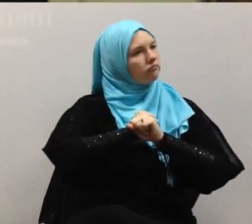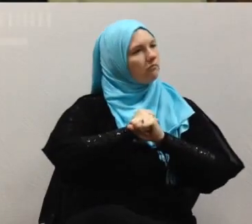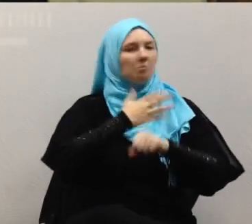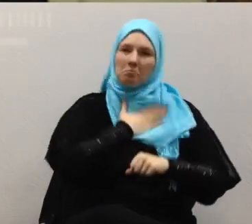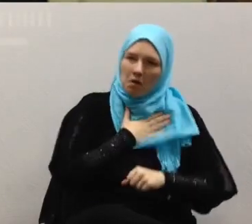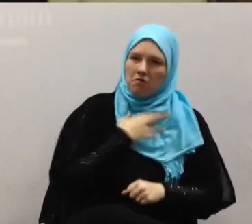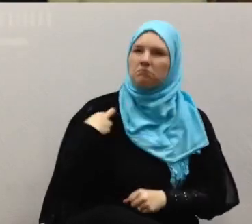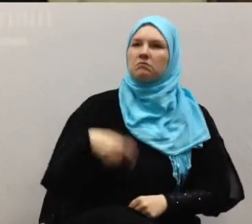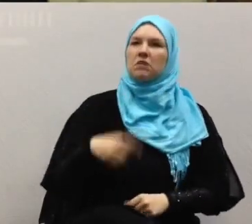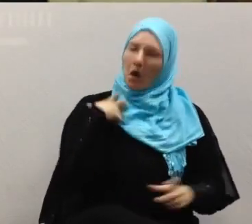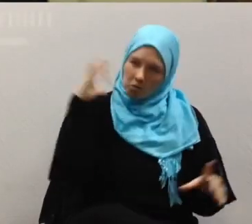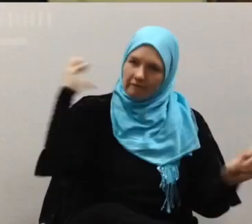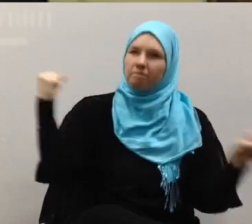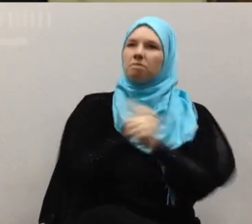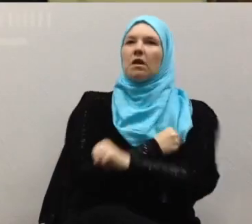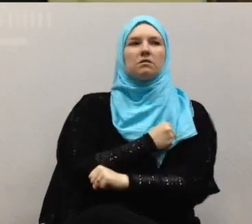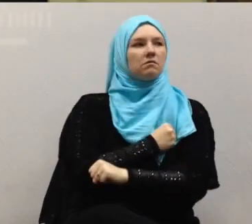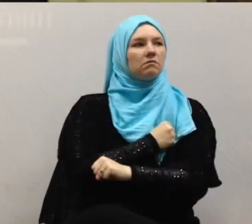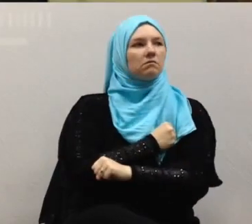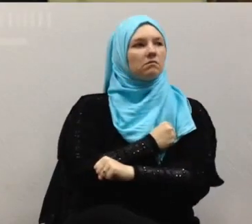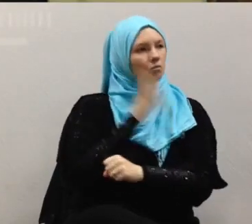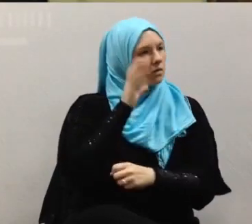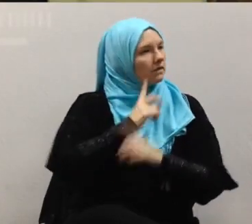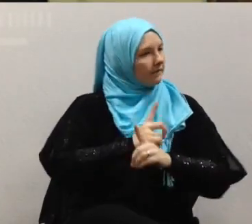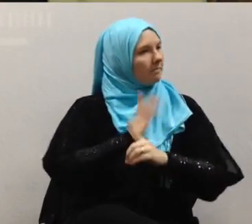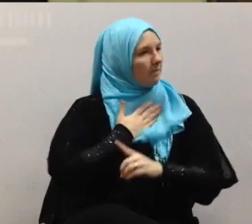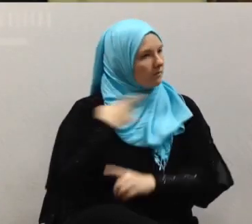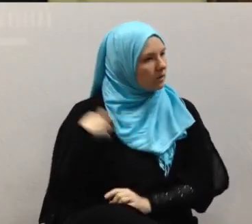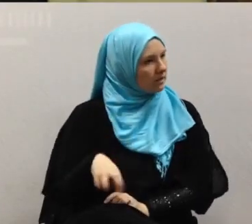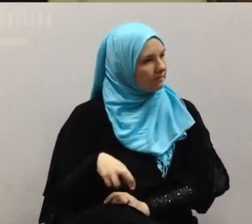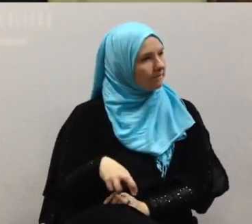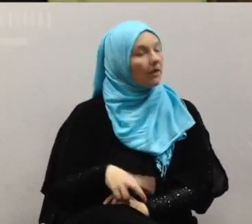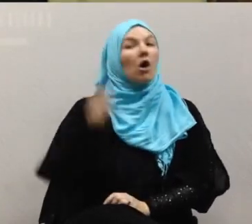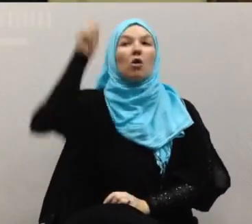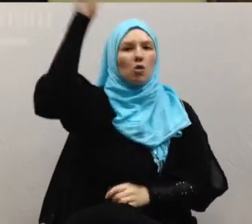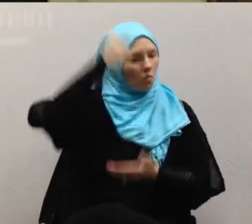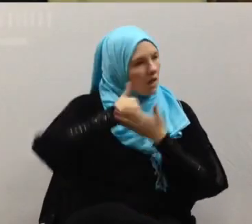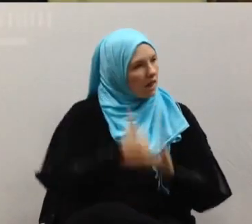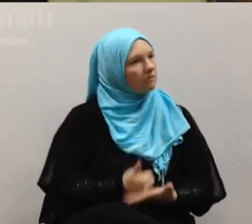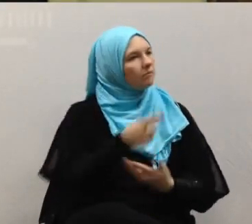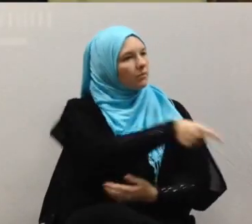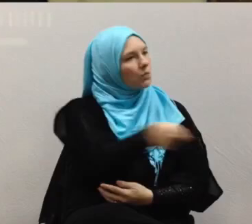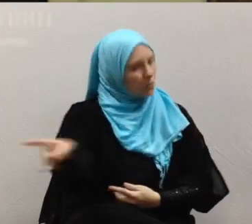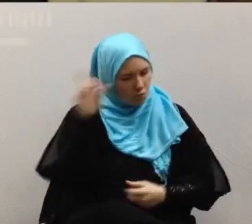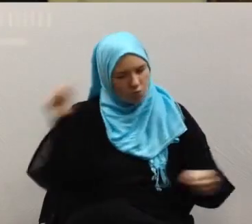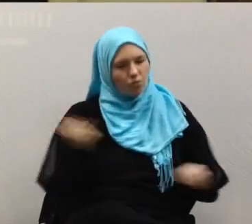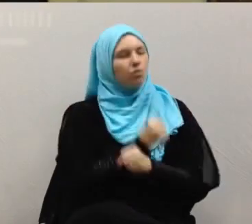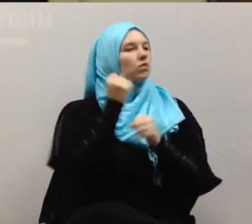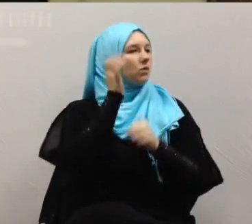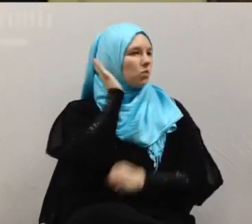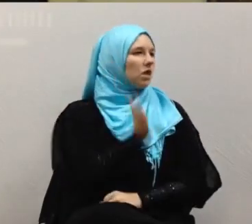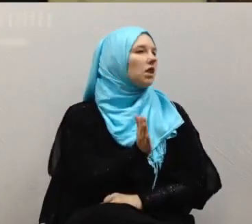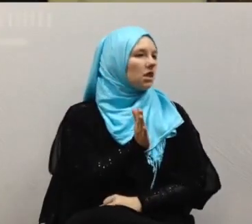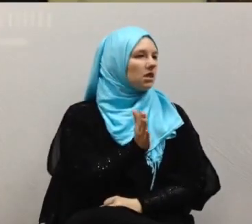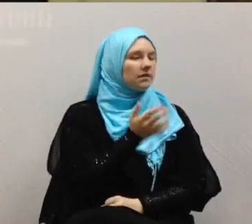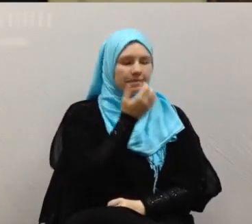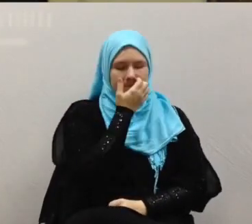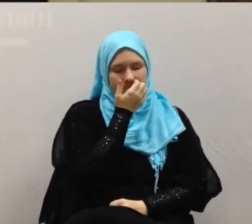Allah may aid you with a mighty victory. وَيَنْصُرَكَ اللَّهُ نَصْرًا